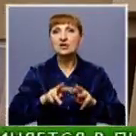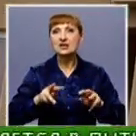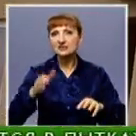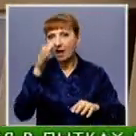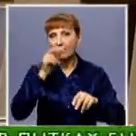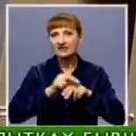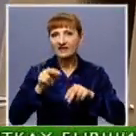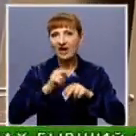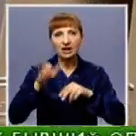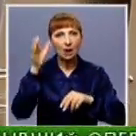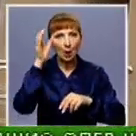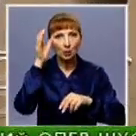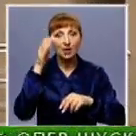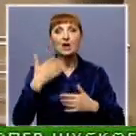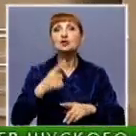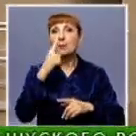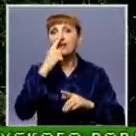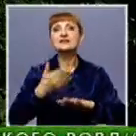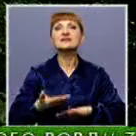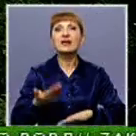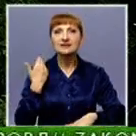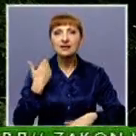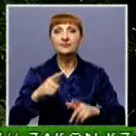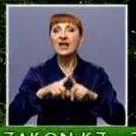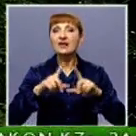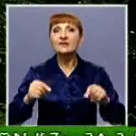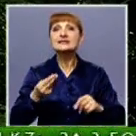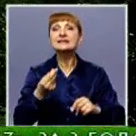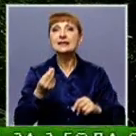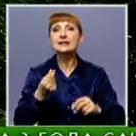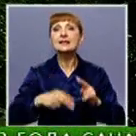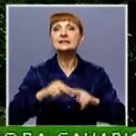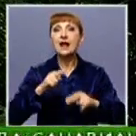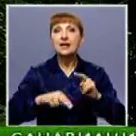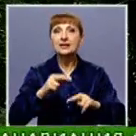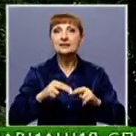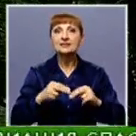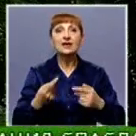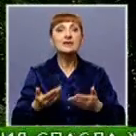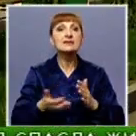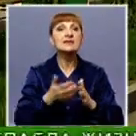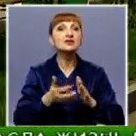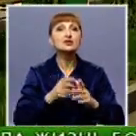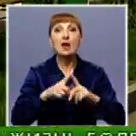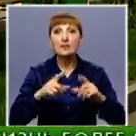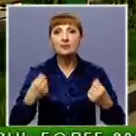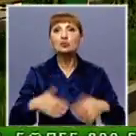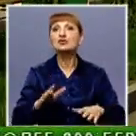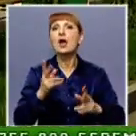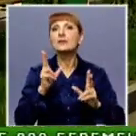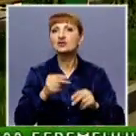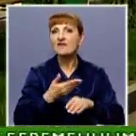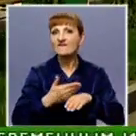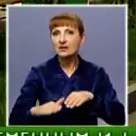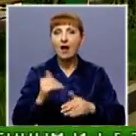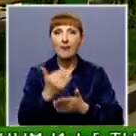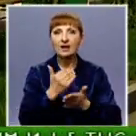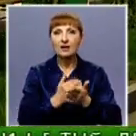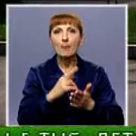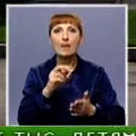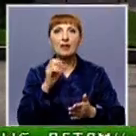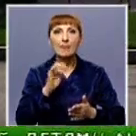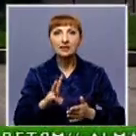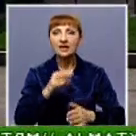науки Аслану Саринджипову еще месяц назад. В ведомстве деньги на строительство и ввод недостающих объектов обещали выделить. А вот по программе